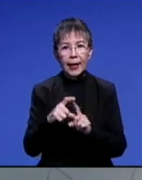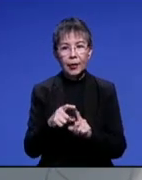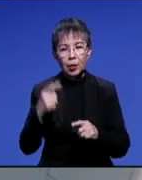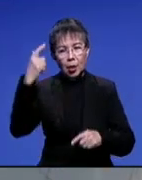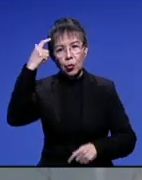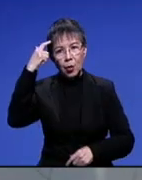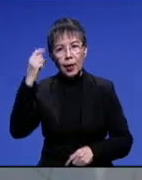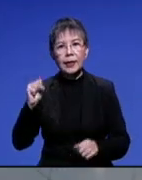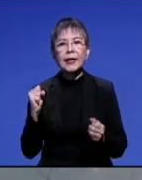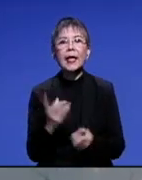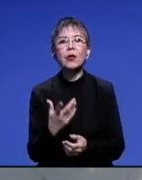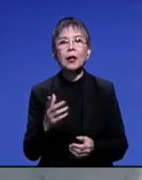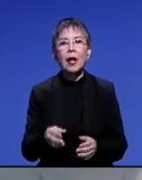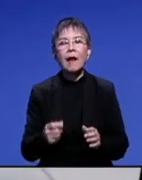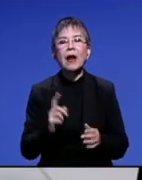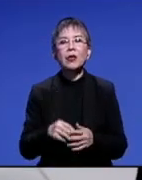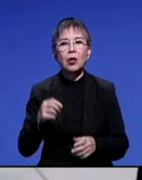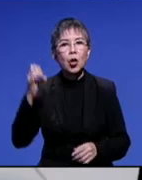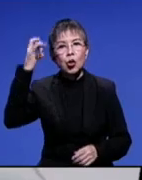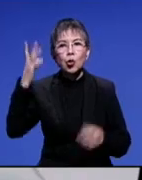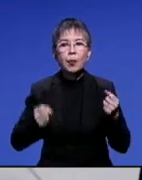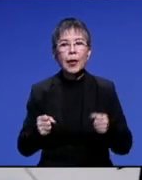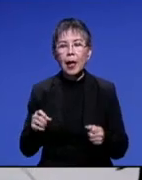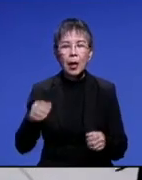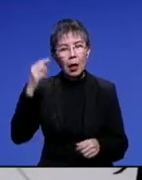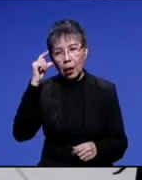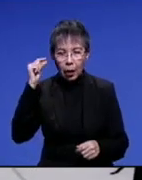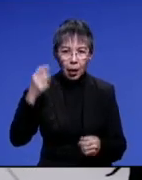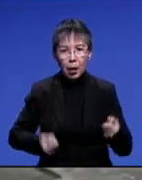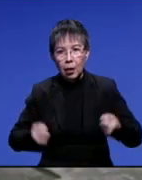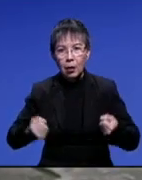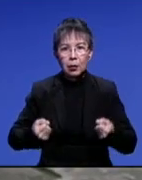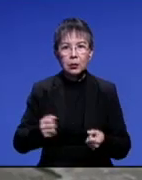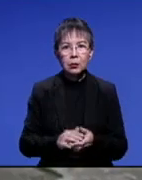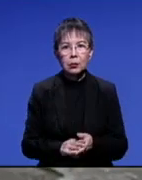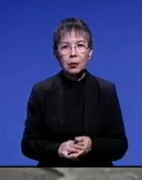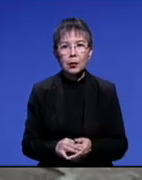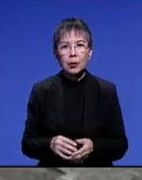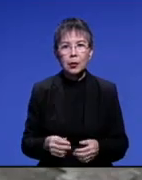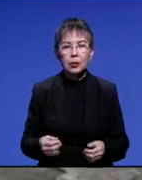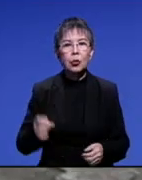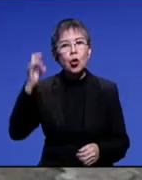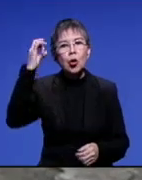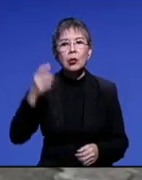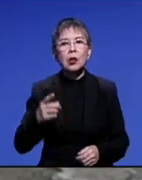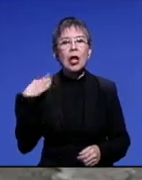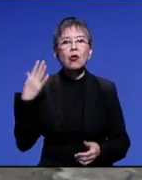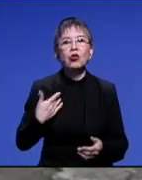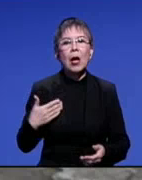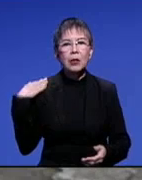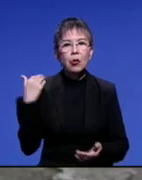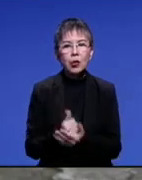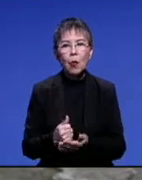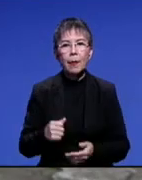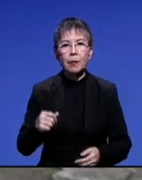Diduga kejadian ini disebabkan faktor kelalaian sopir ambulans. Dugaan kelalaian karena melebihi